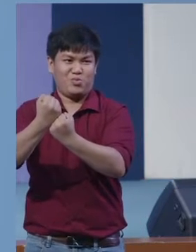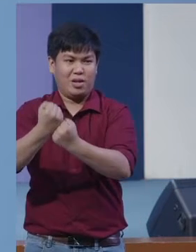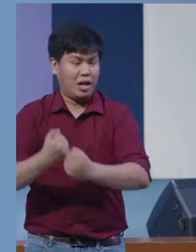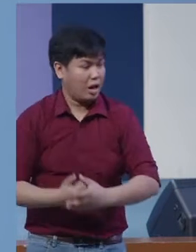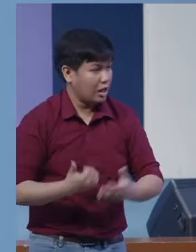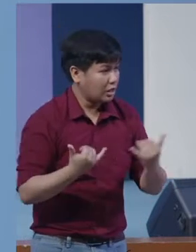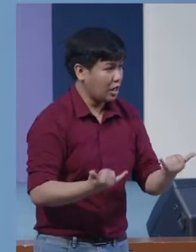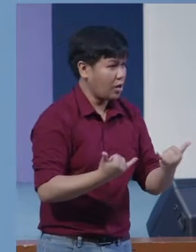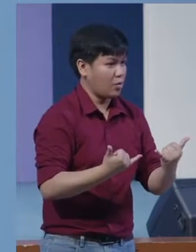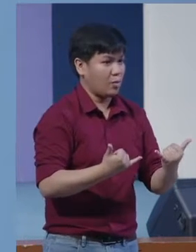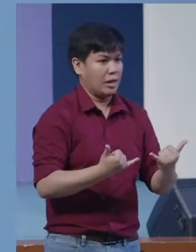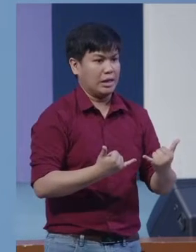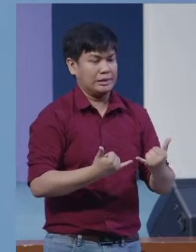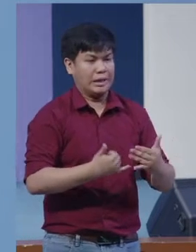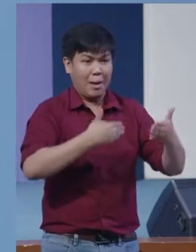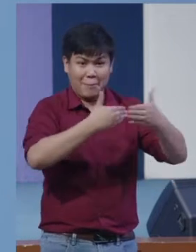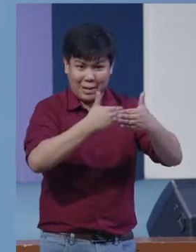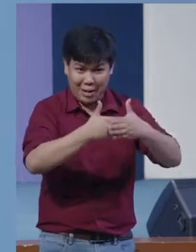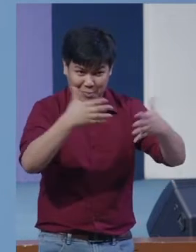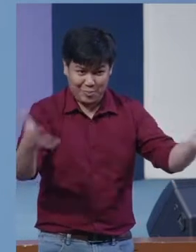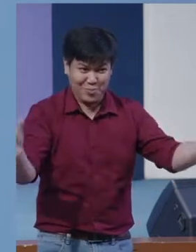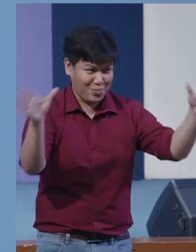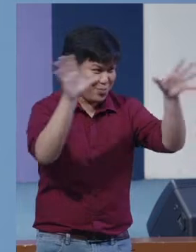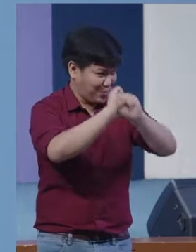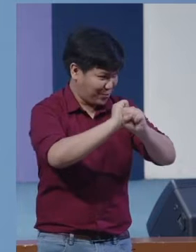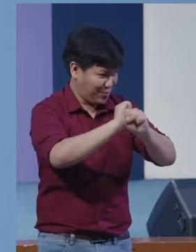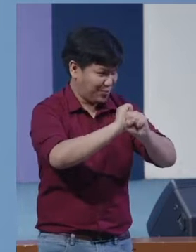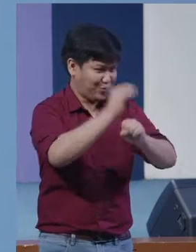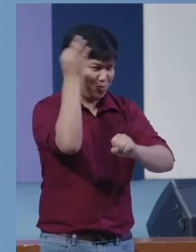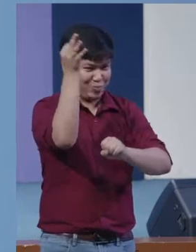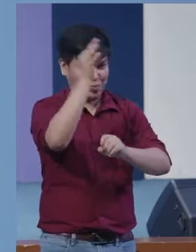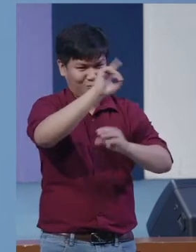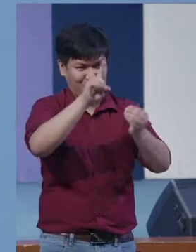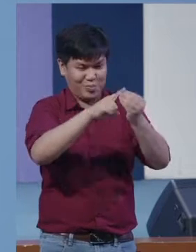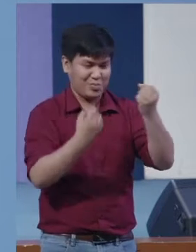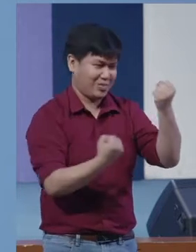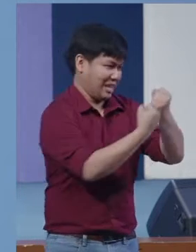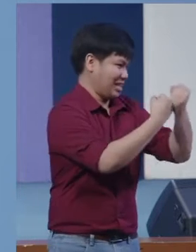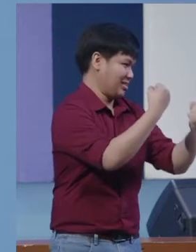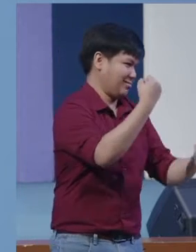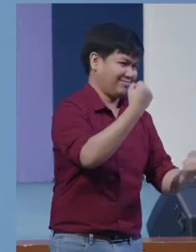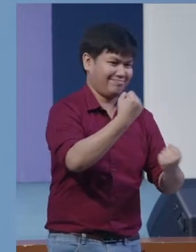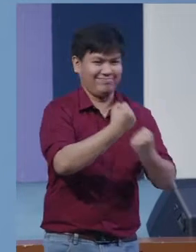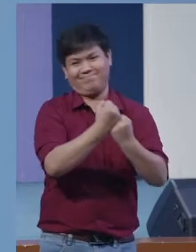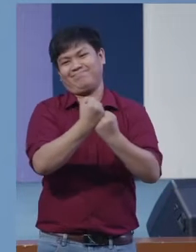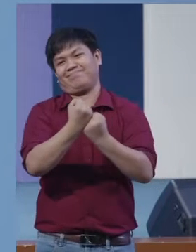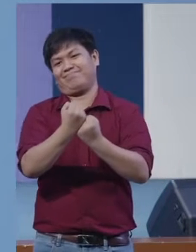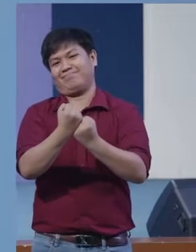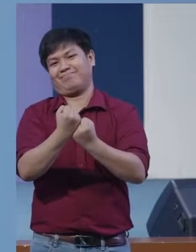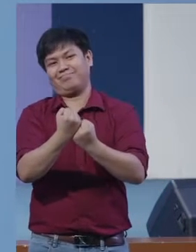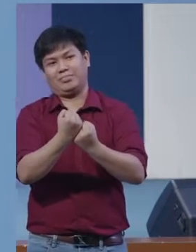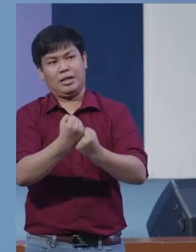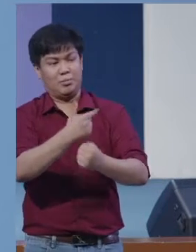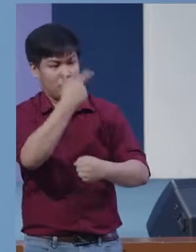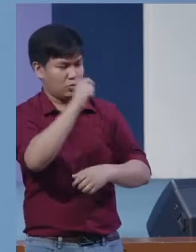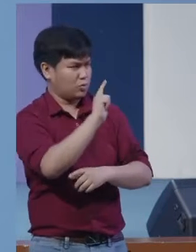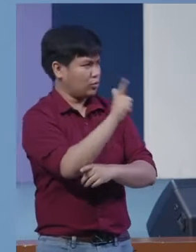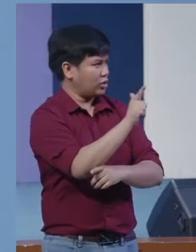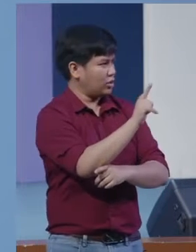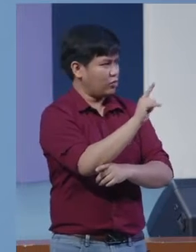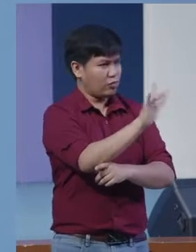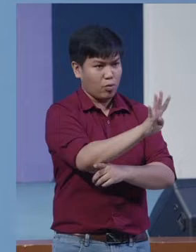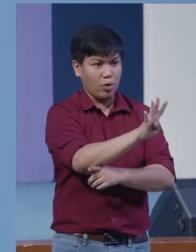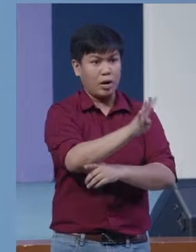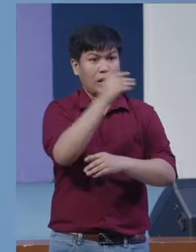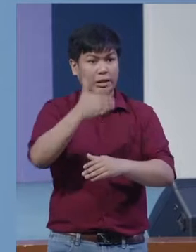po ang second to the last na One Another na series, na sermon series natin.